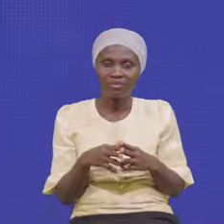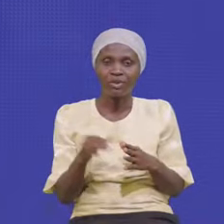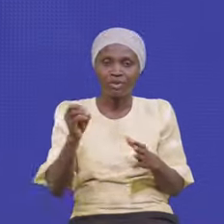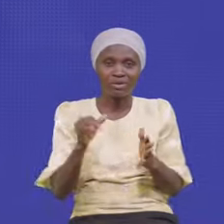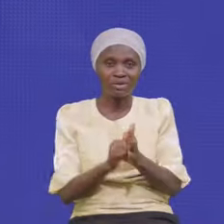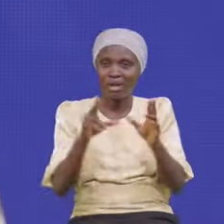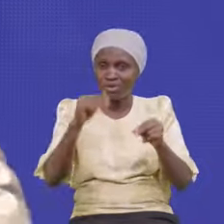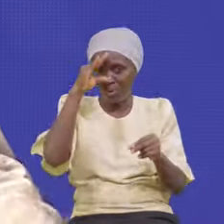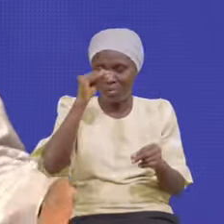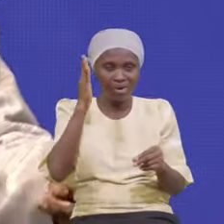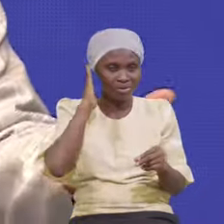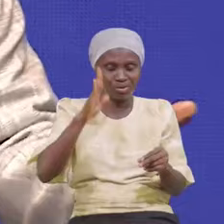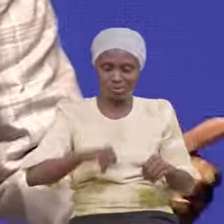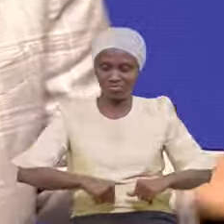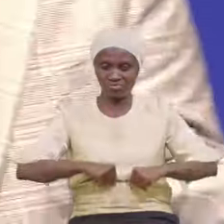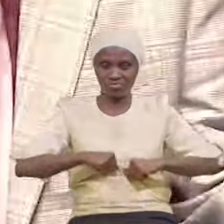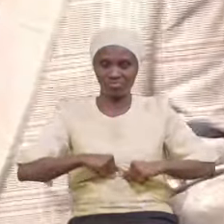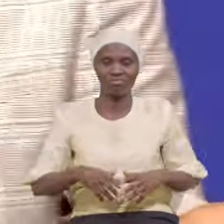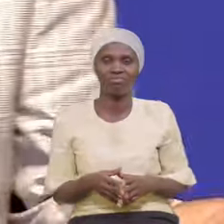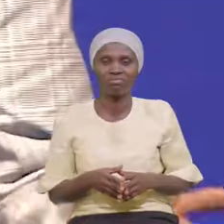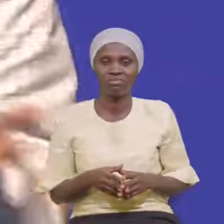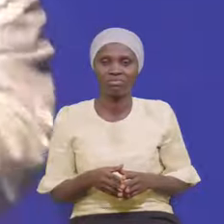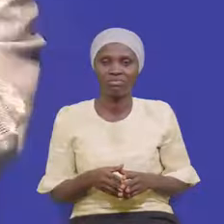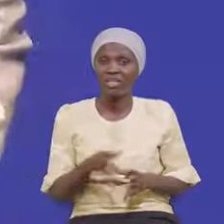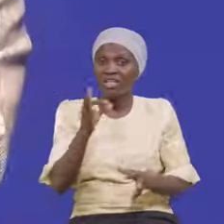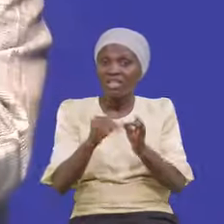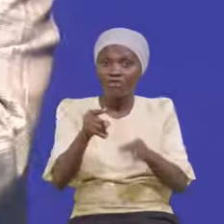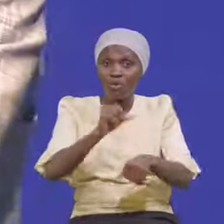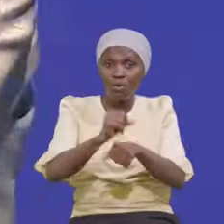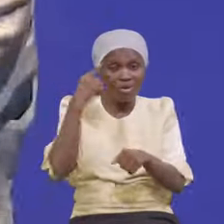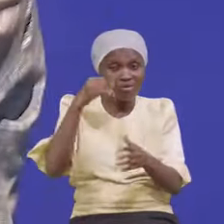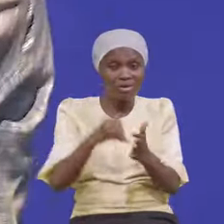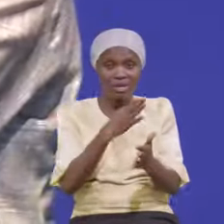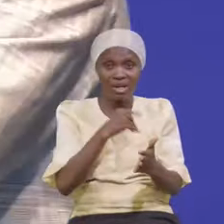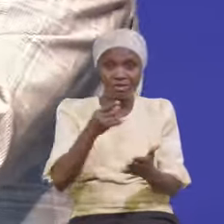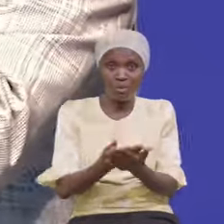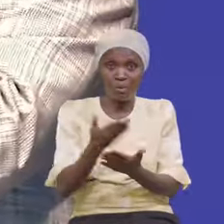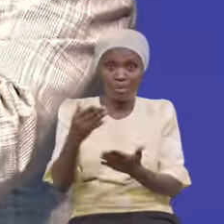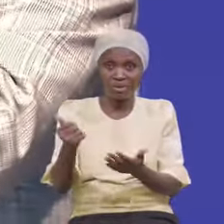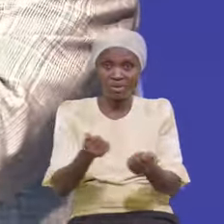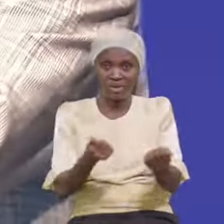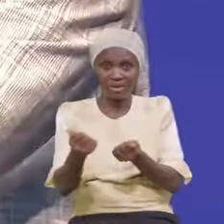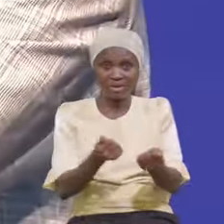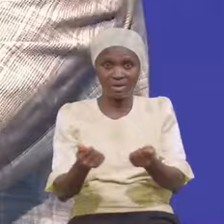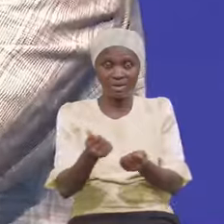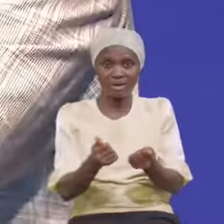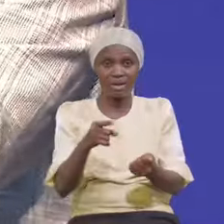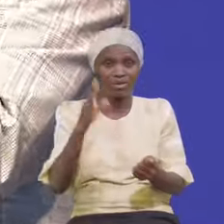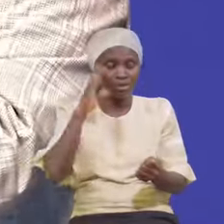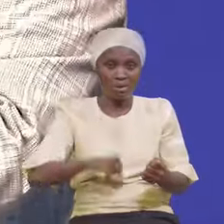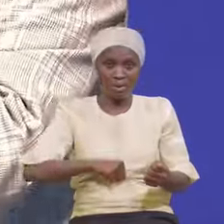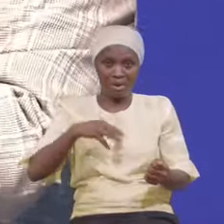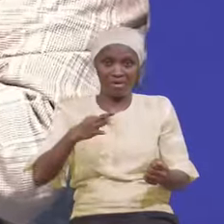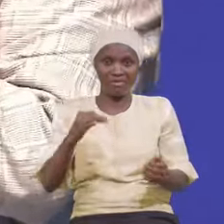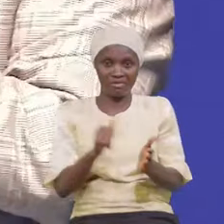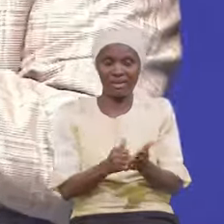boast. Ye narudu atsayinchadaniki veelledu. If you work for it and you bought a car, you're proud of the car. Look at what I